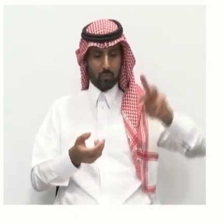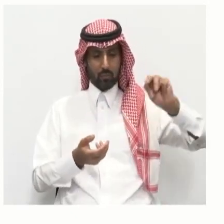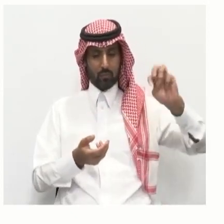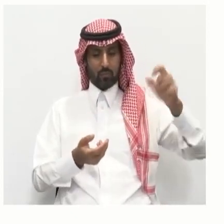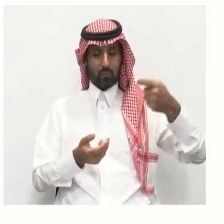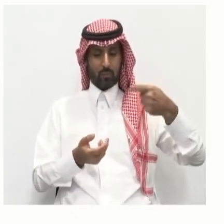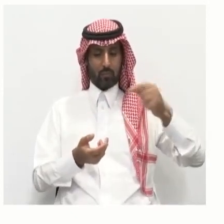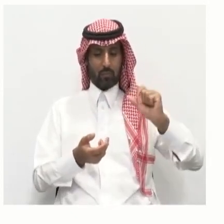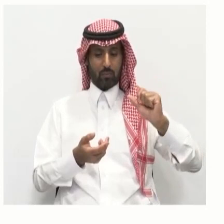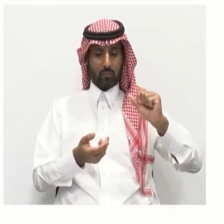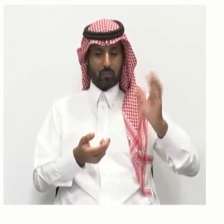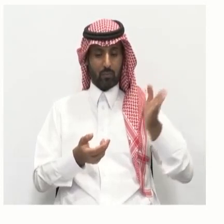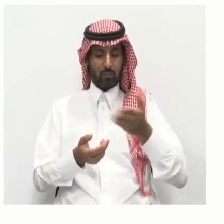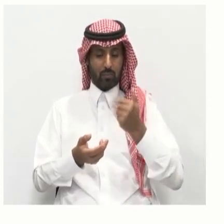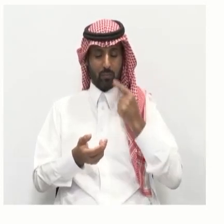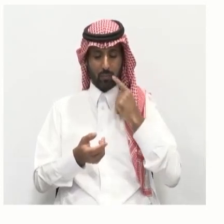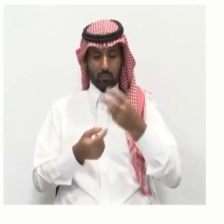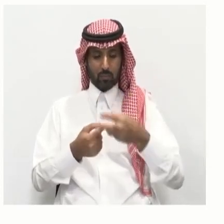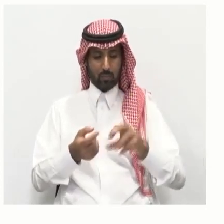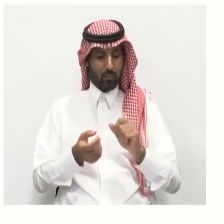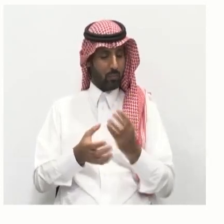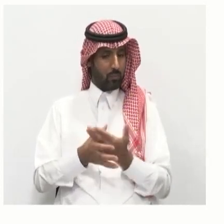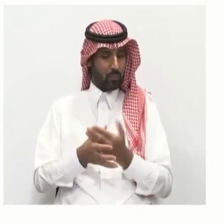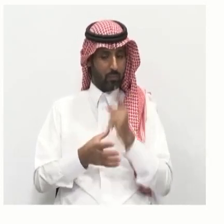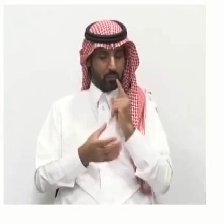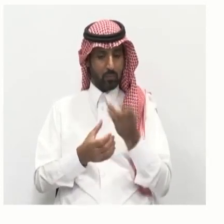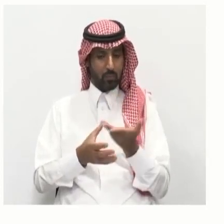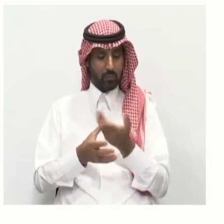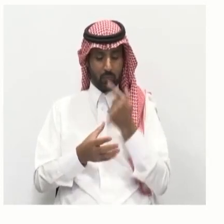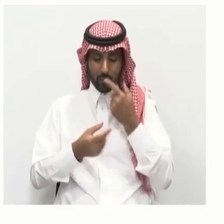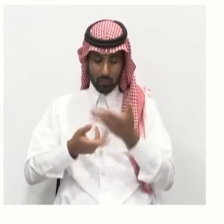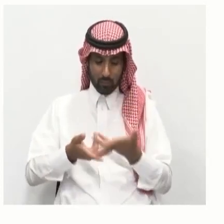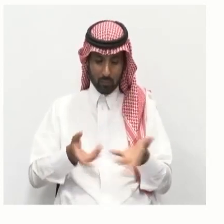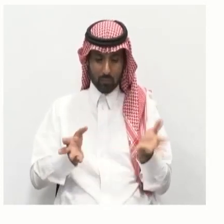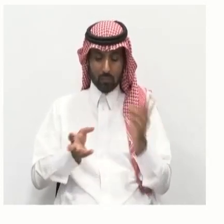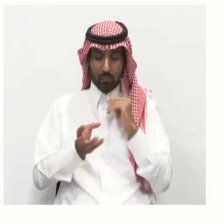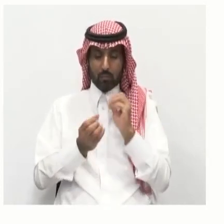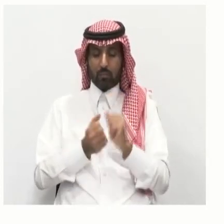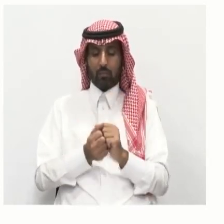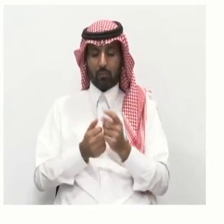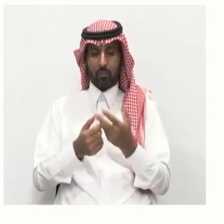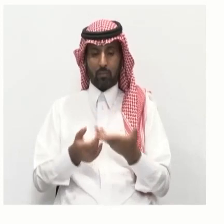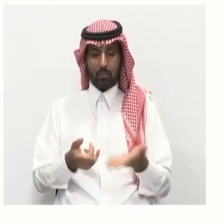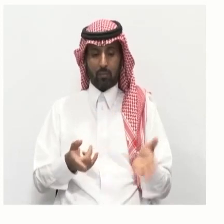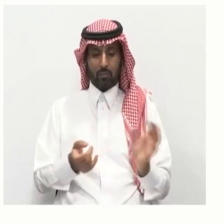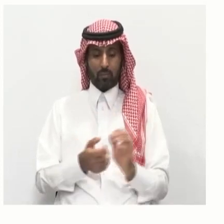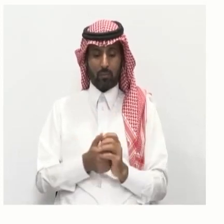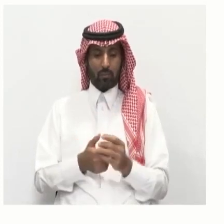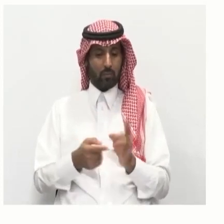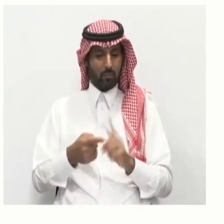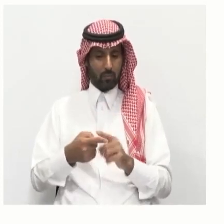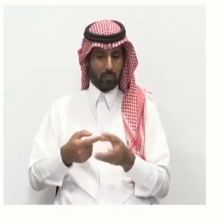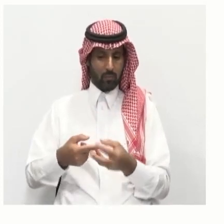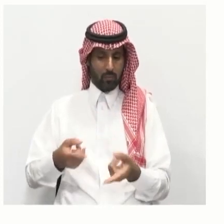زائد المغنيسيوم اللي هو ايون المغنيسيوم لانه ايش لانه ذب وتحول الى ايش الى ايون زائد